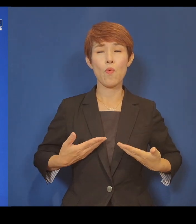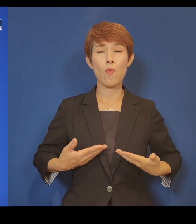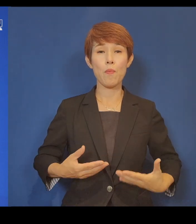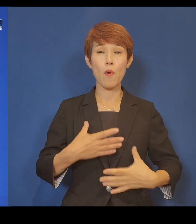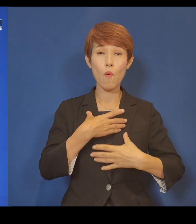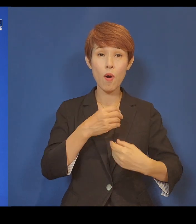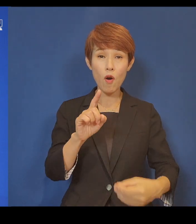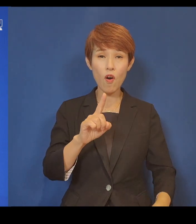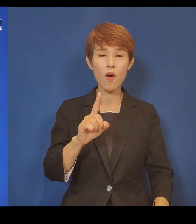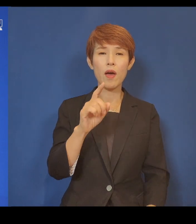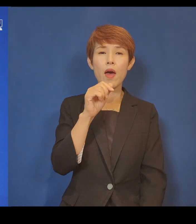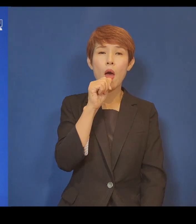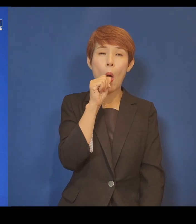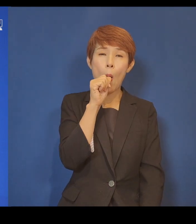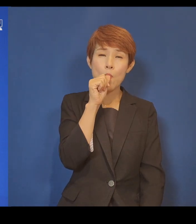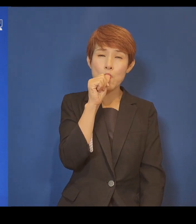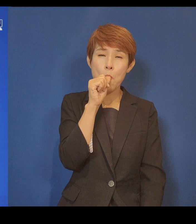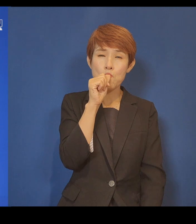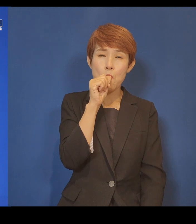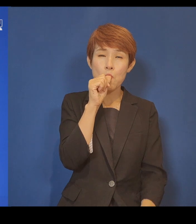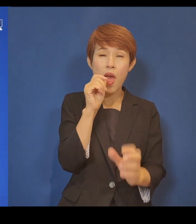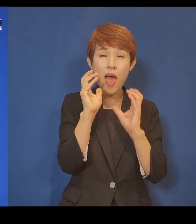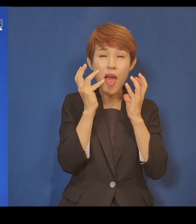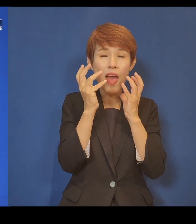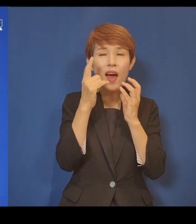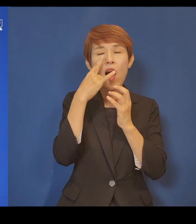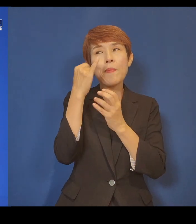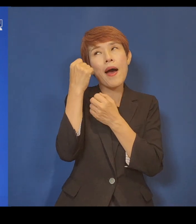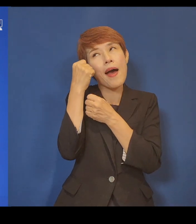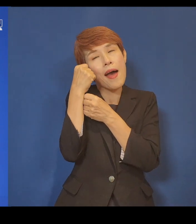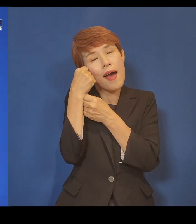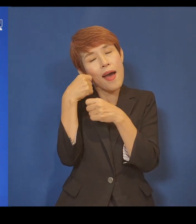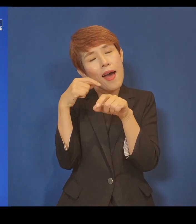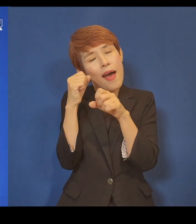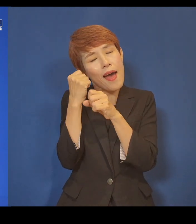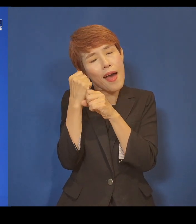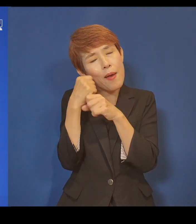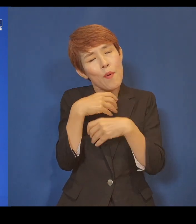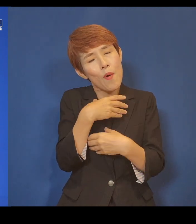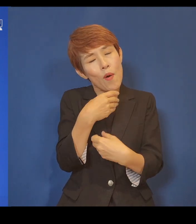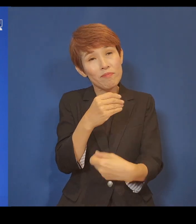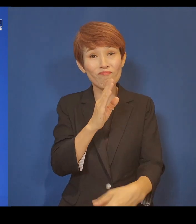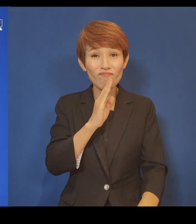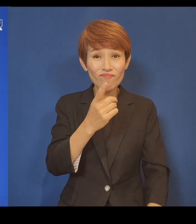젖된 아이가 어머니 품에 있음 같게.